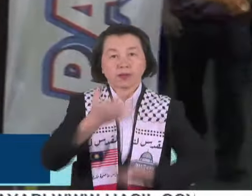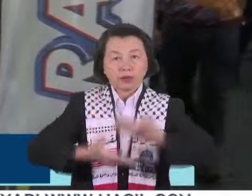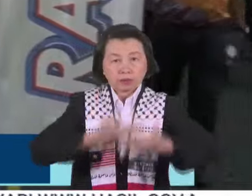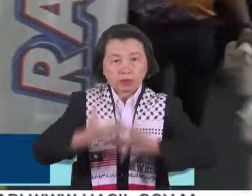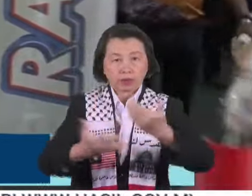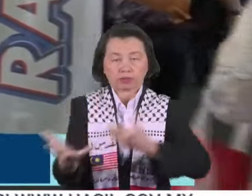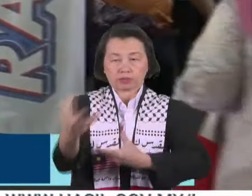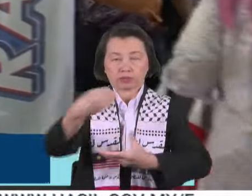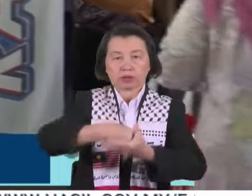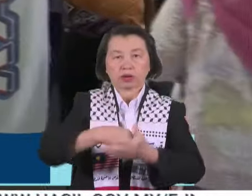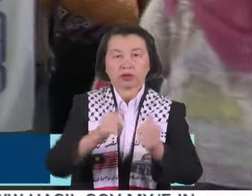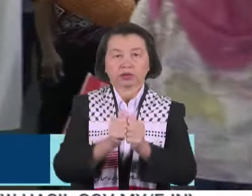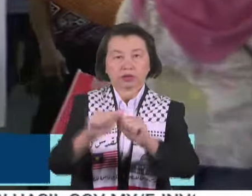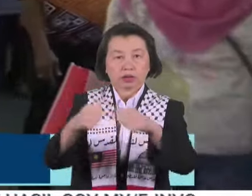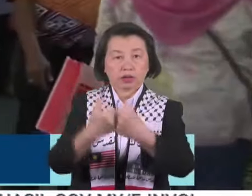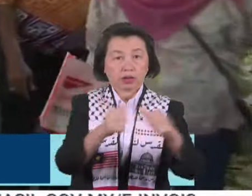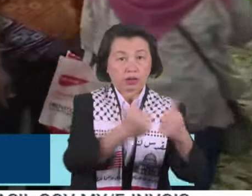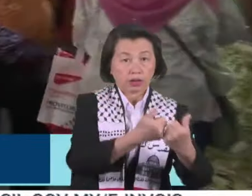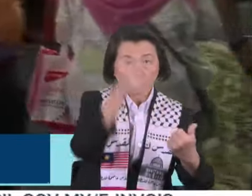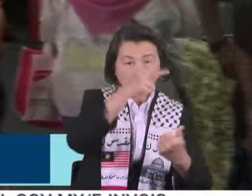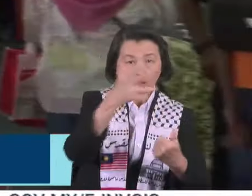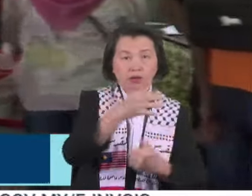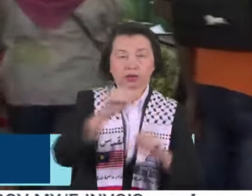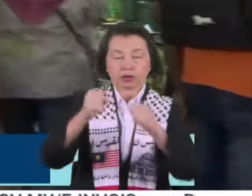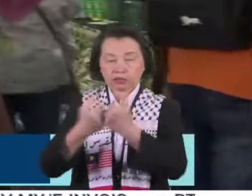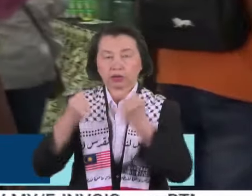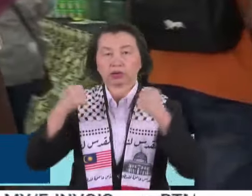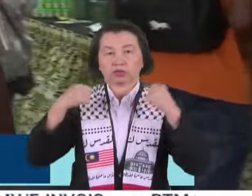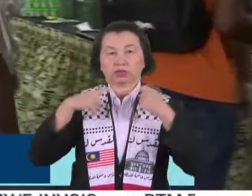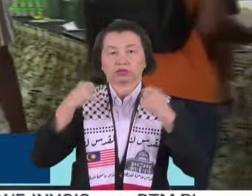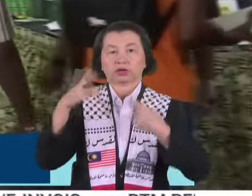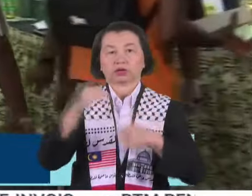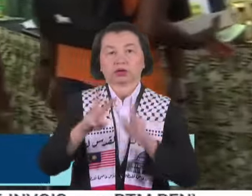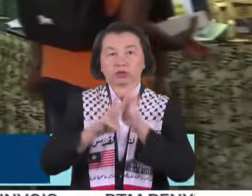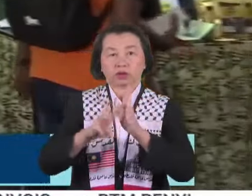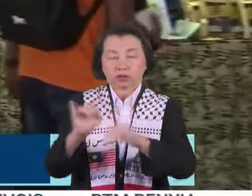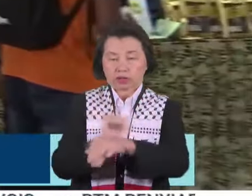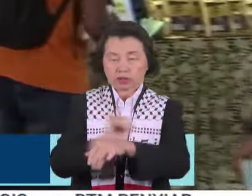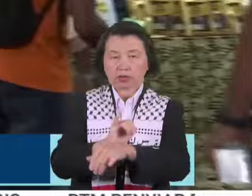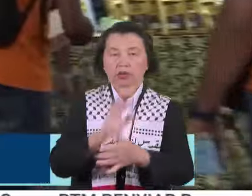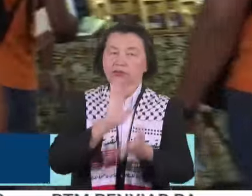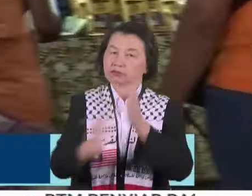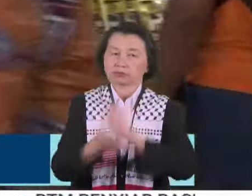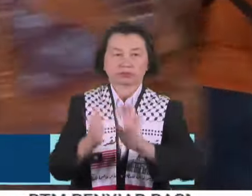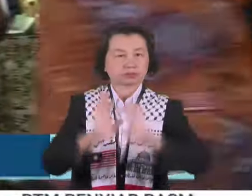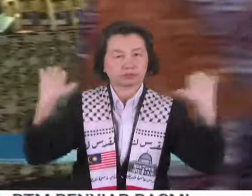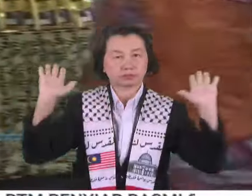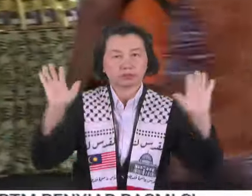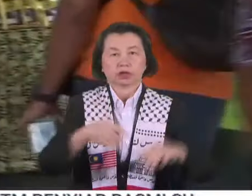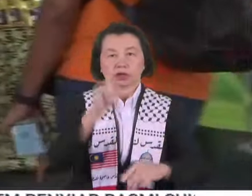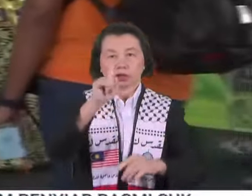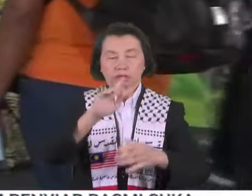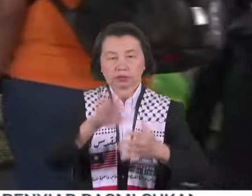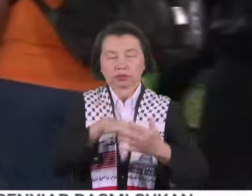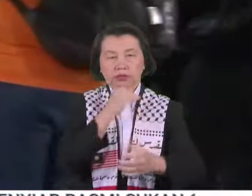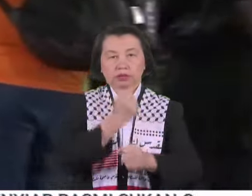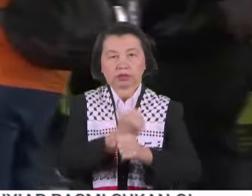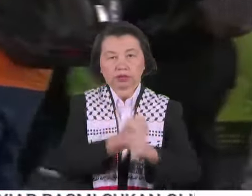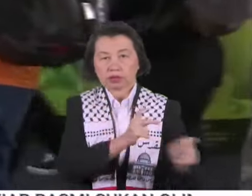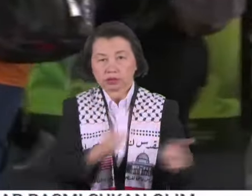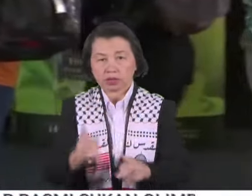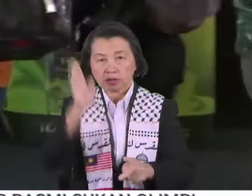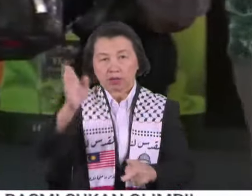proses libat urus dengan agensi kerajaan serta syarikat swasta dan wakil industri telah selesai, manakala satu rangka kerja